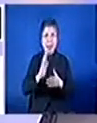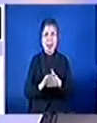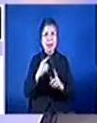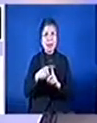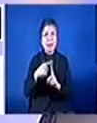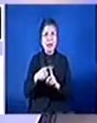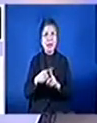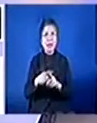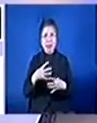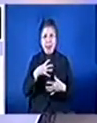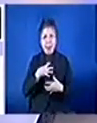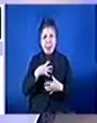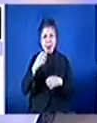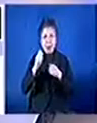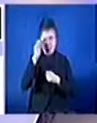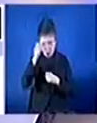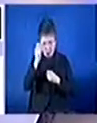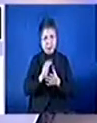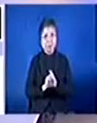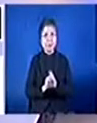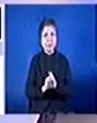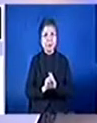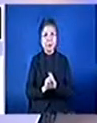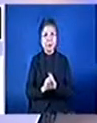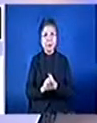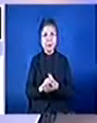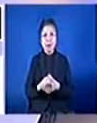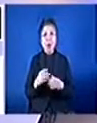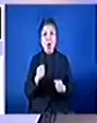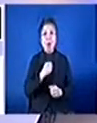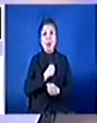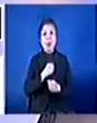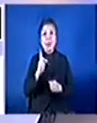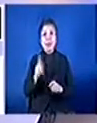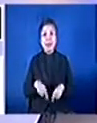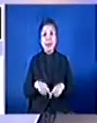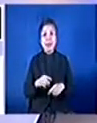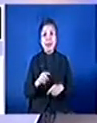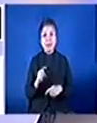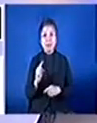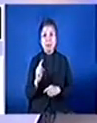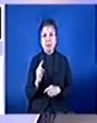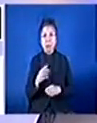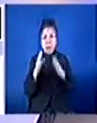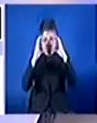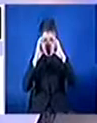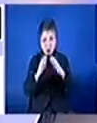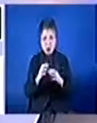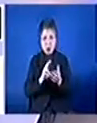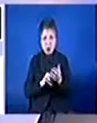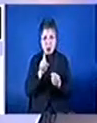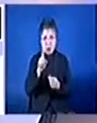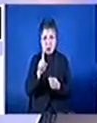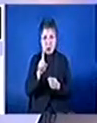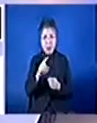pastikan toleransi dan yang dimiliki bangsa ini menjadi salah satu fokus utama kita. Dan